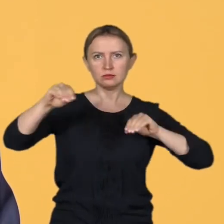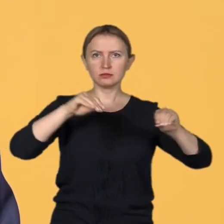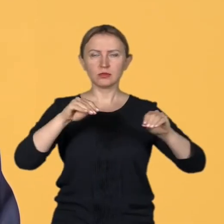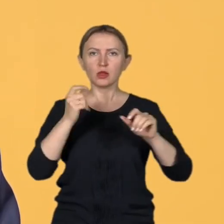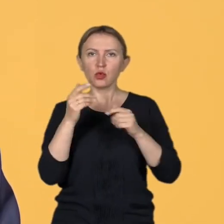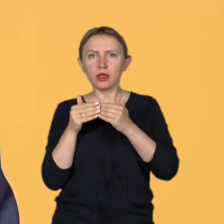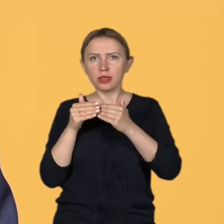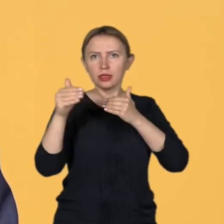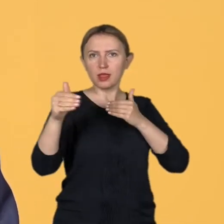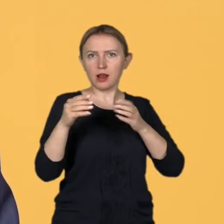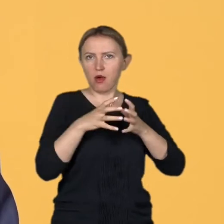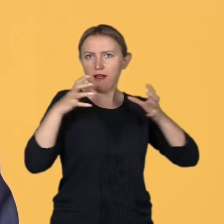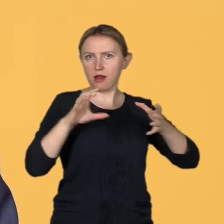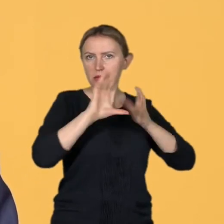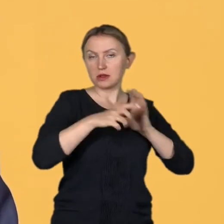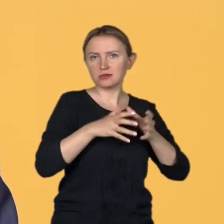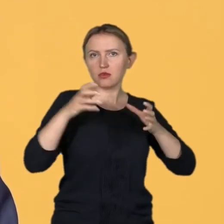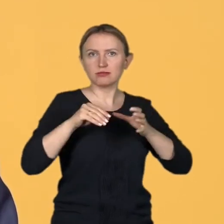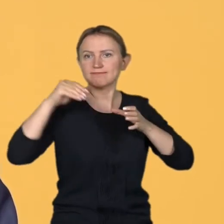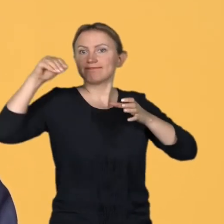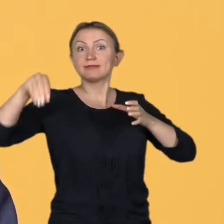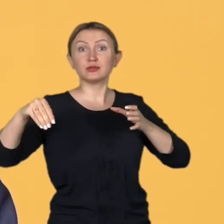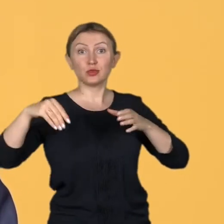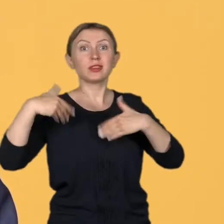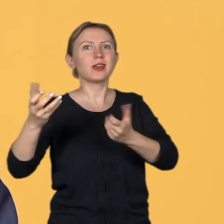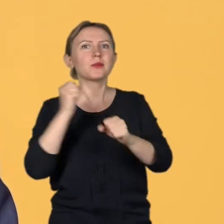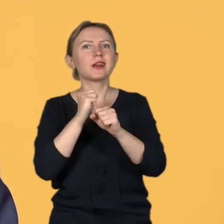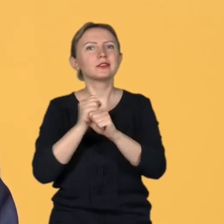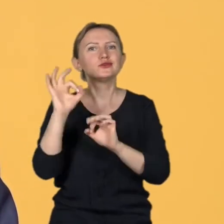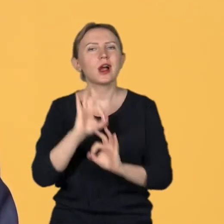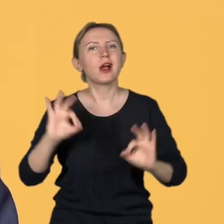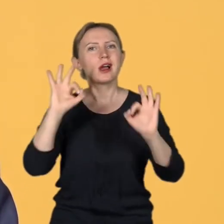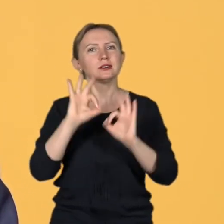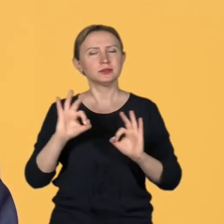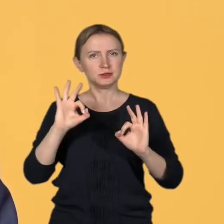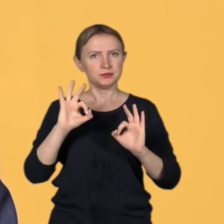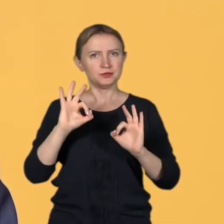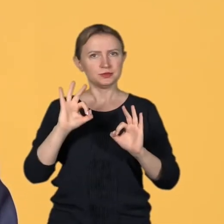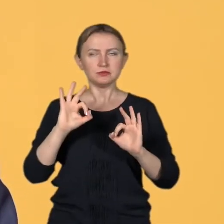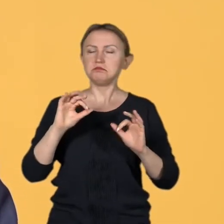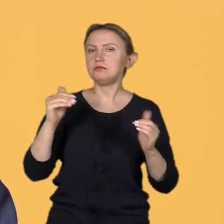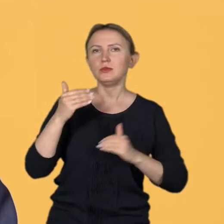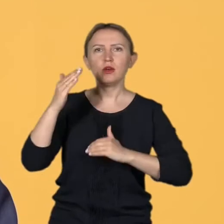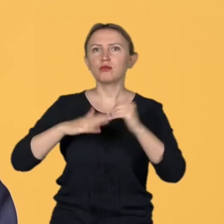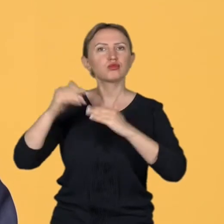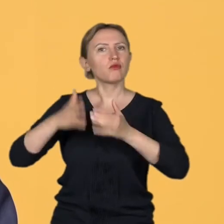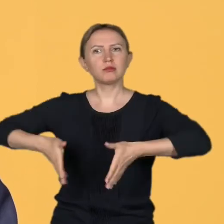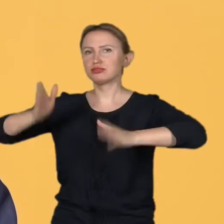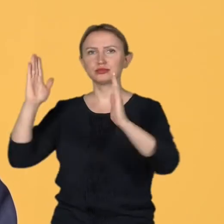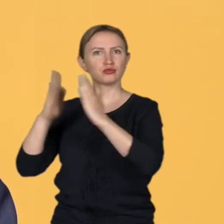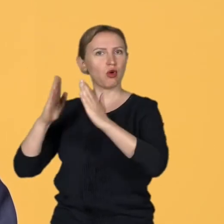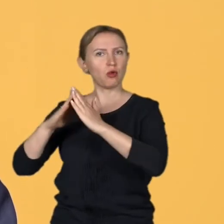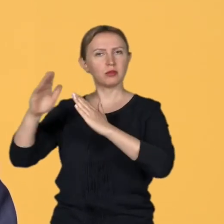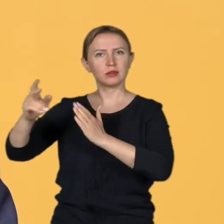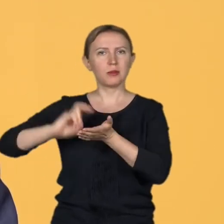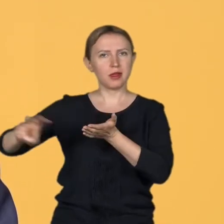z dala od aglomeracji, dając właśnie swoim pracownikom szansę do tego, że nie wiem, wybudują dom i będą